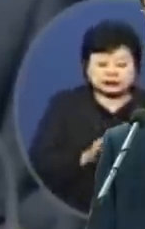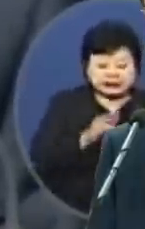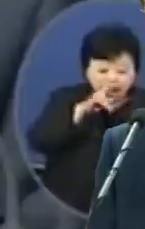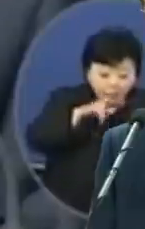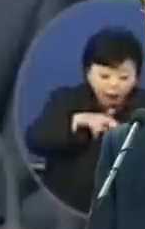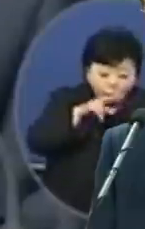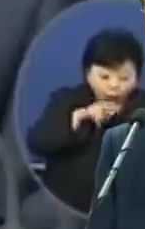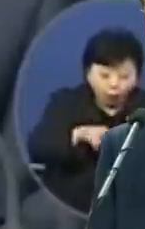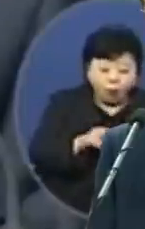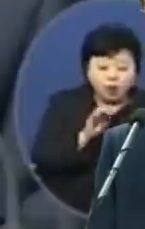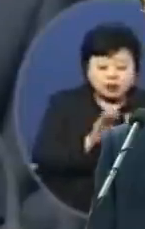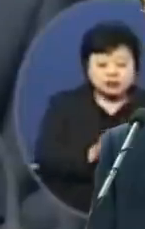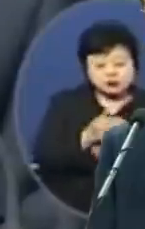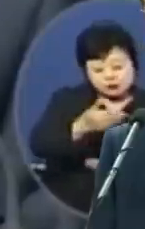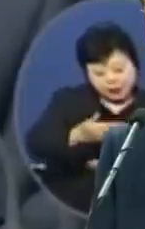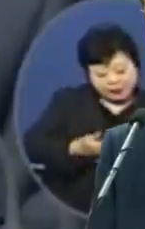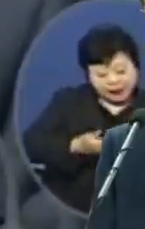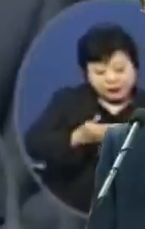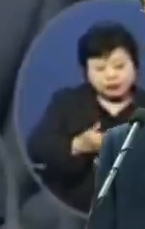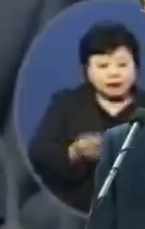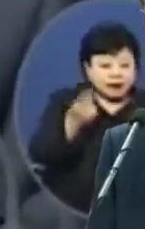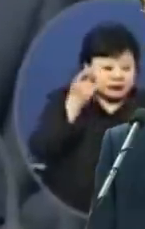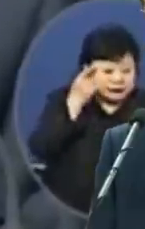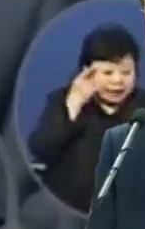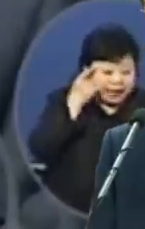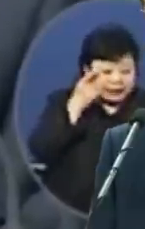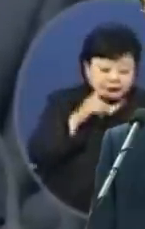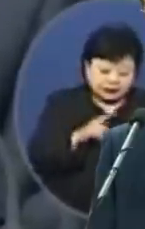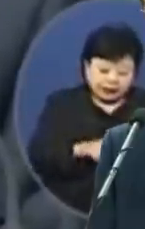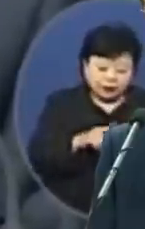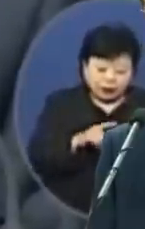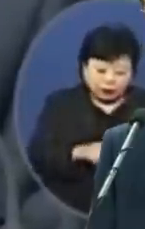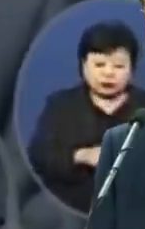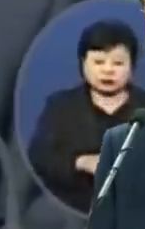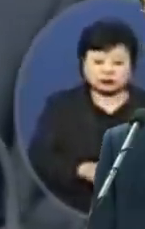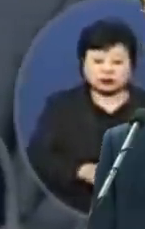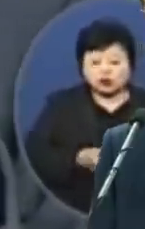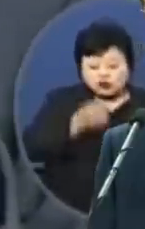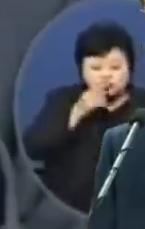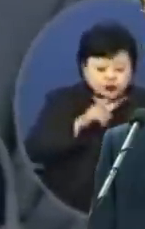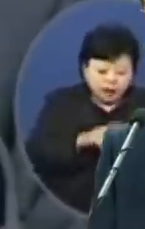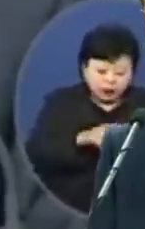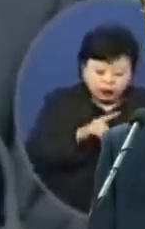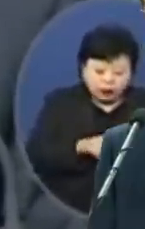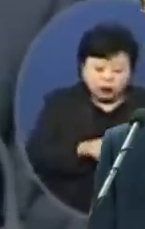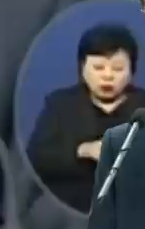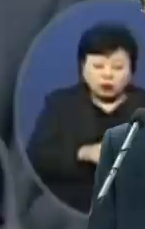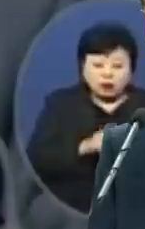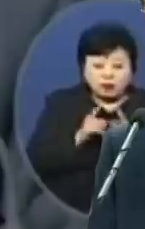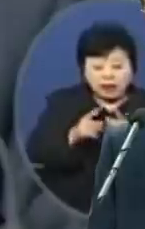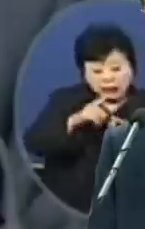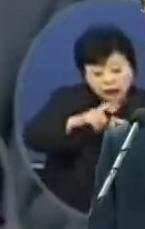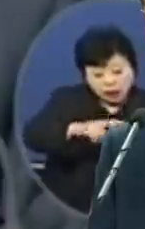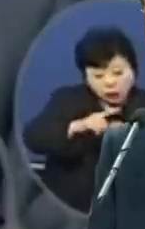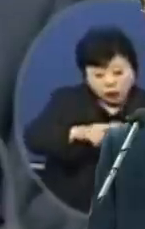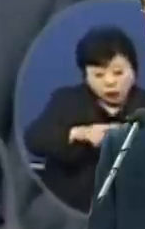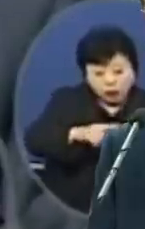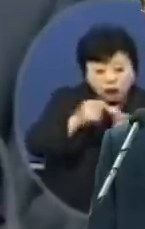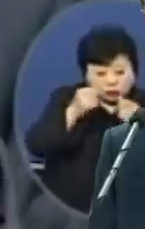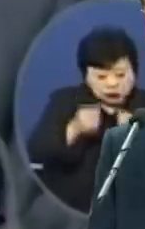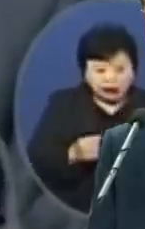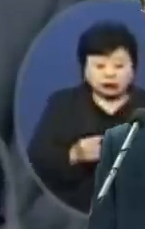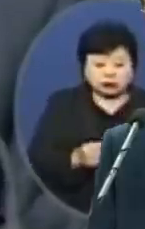어떤 친구를 사귀어서 생각이 어떻게 되며 어떤 꿈을 꾸며 어떤 것을 믿고 말하며 살아가는